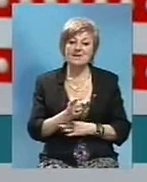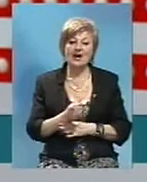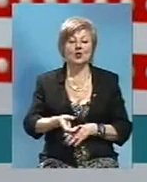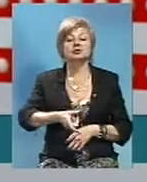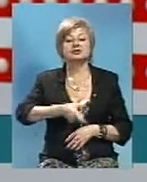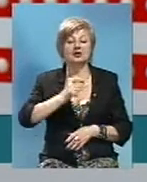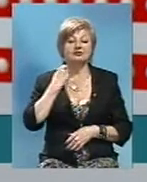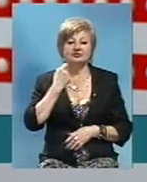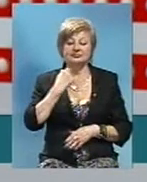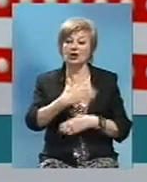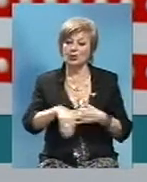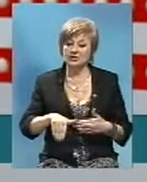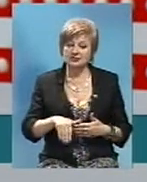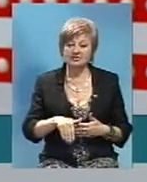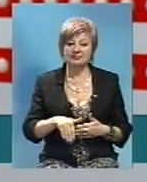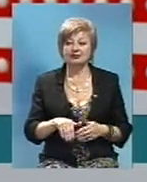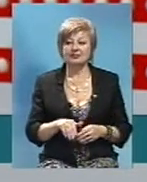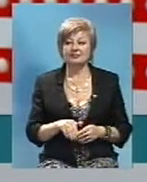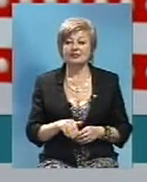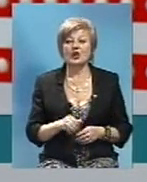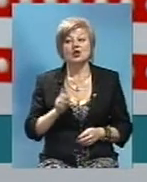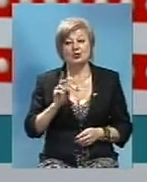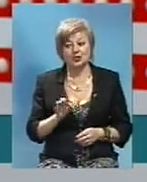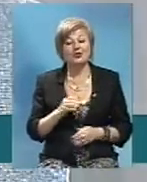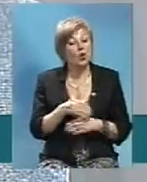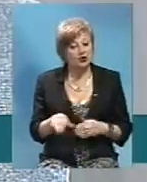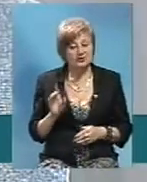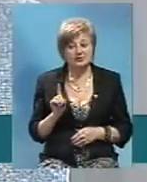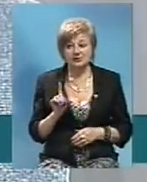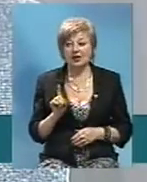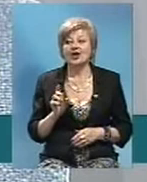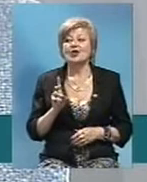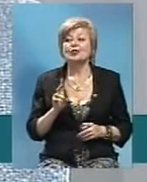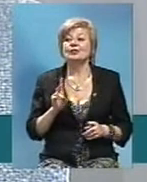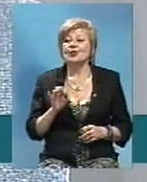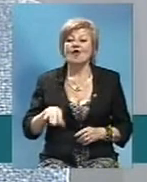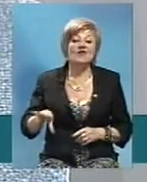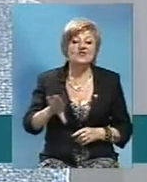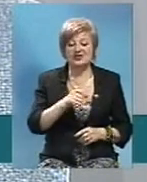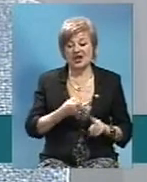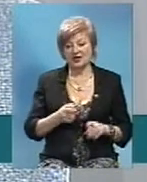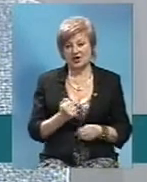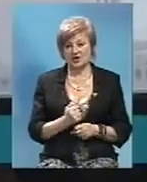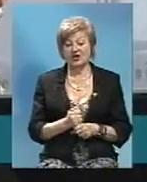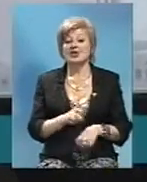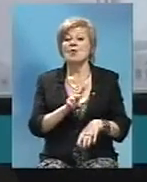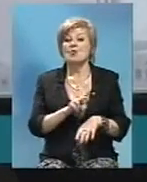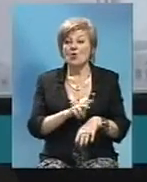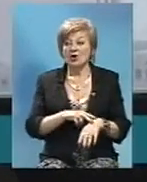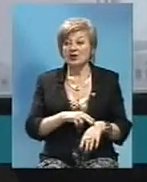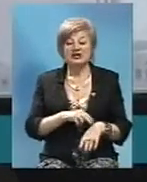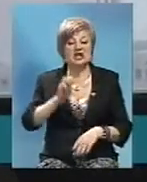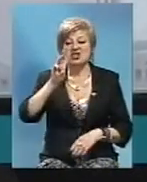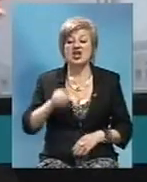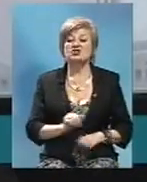вживати алкоголь на вулицях, як і палити. Але на вулицях. Але всі це роблять. Поліція не